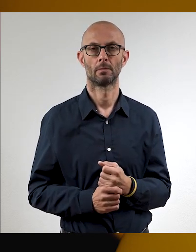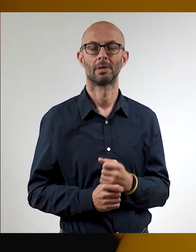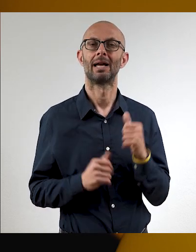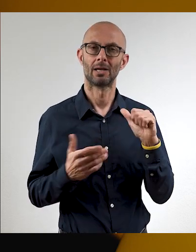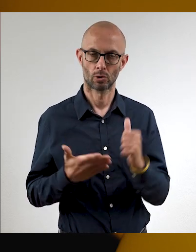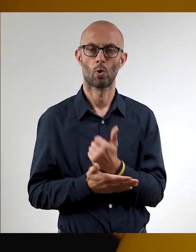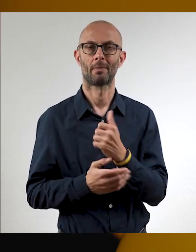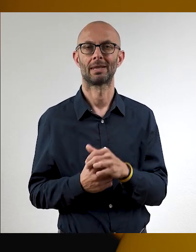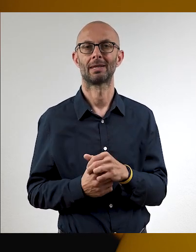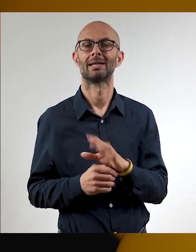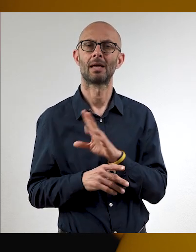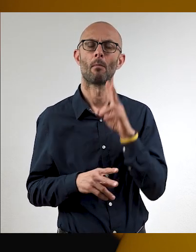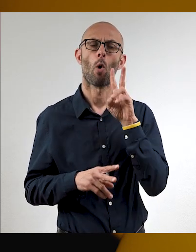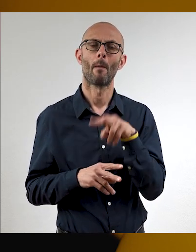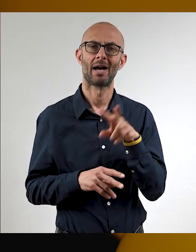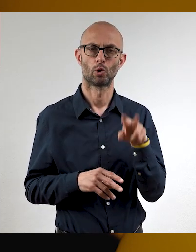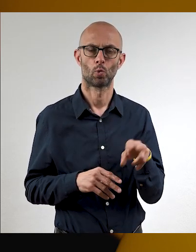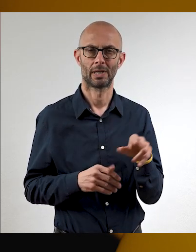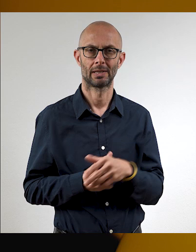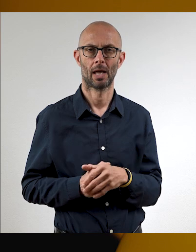In zopet samo opazujte,